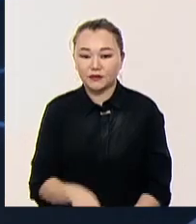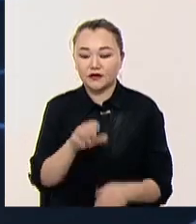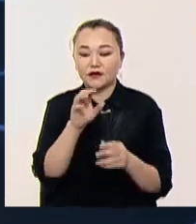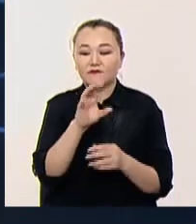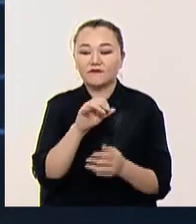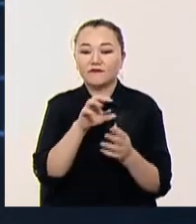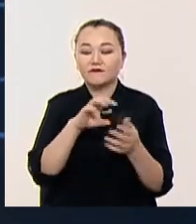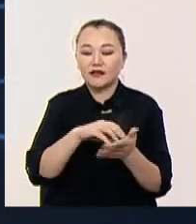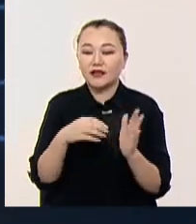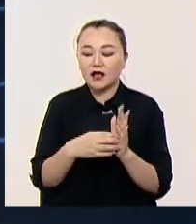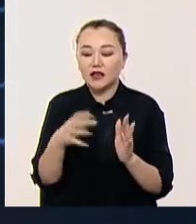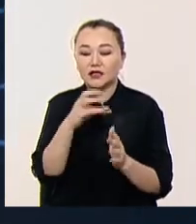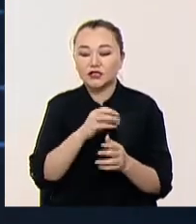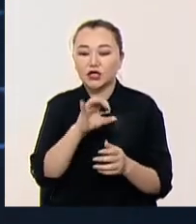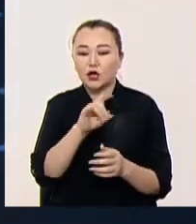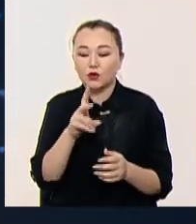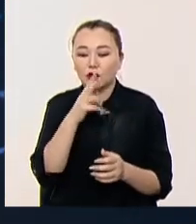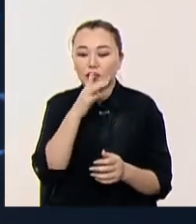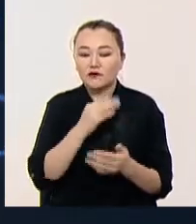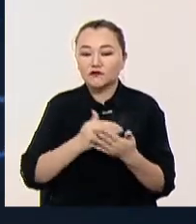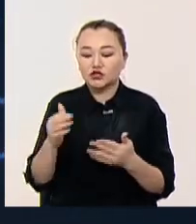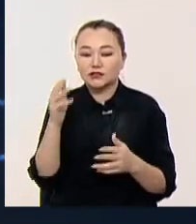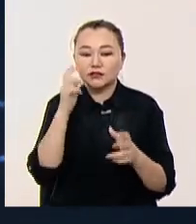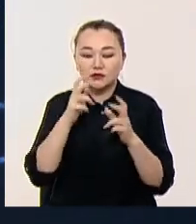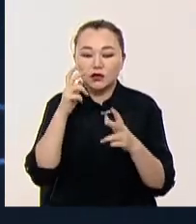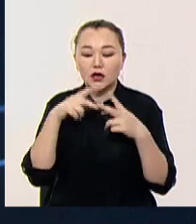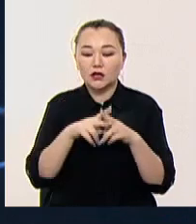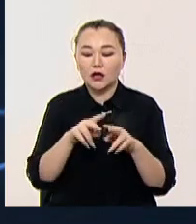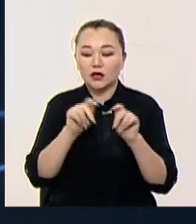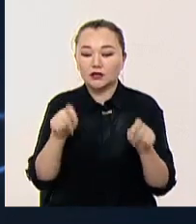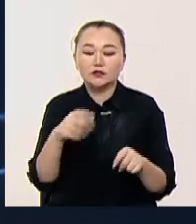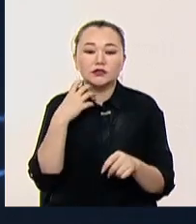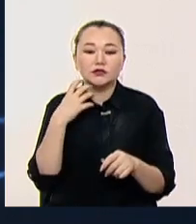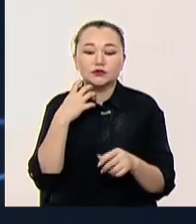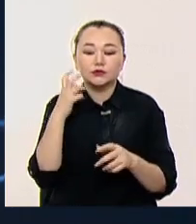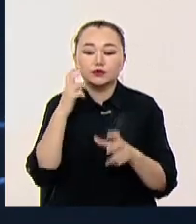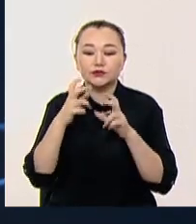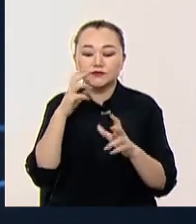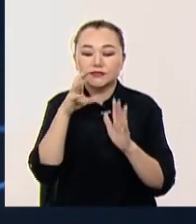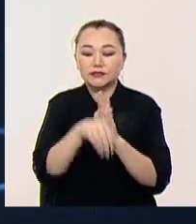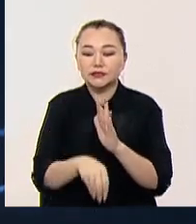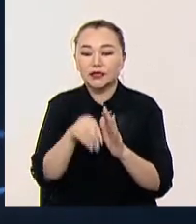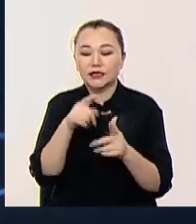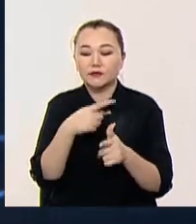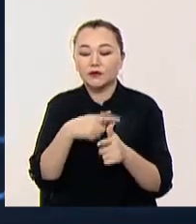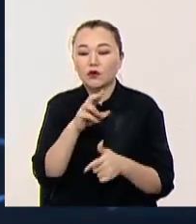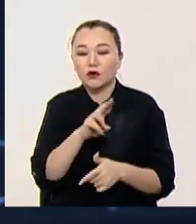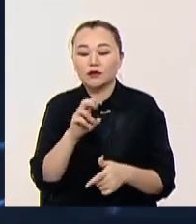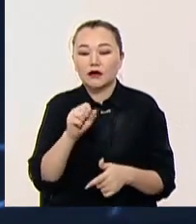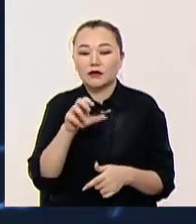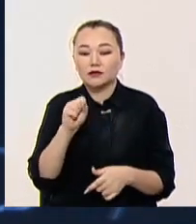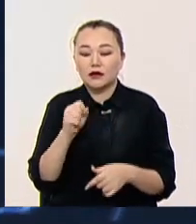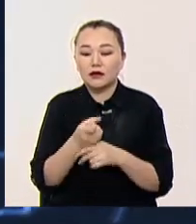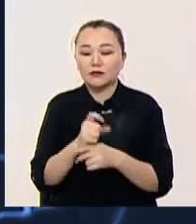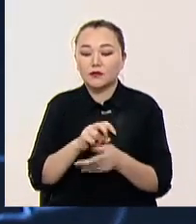Филиал Сеульского технического высшего учебного заведения откроется на базе Кызылординского университета имени Коркыт-Ата.